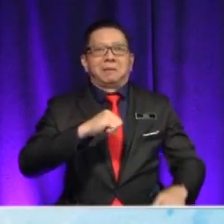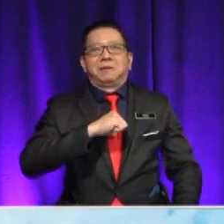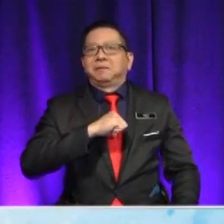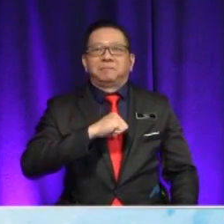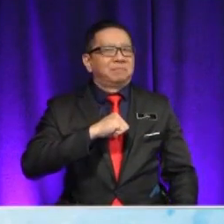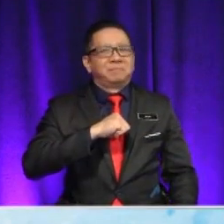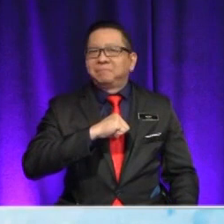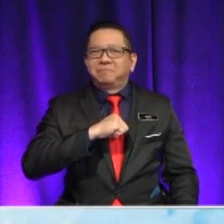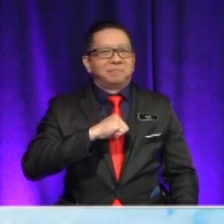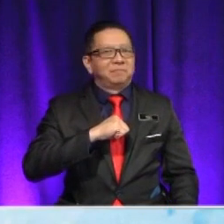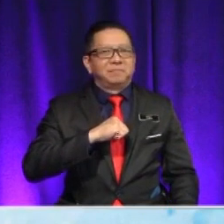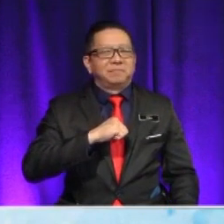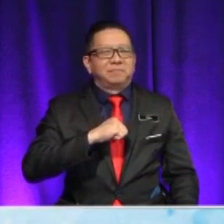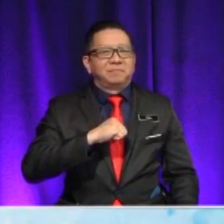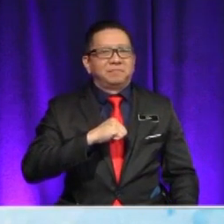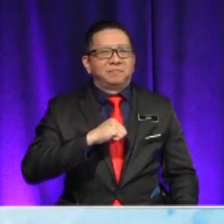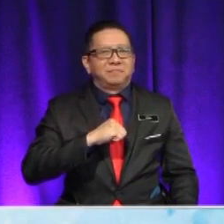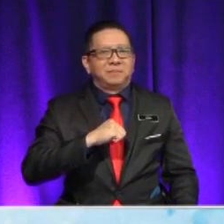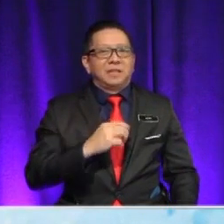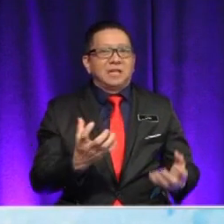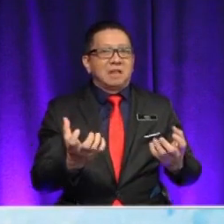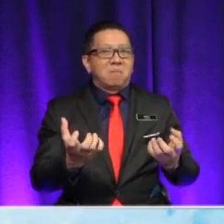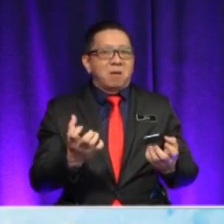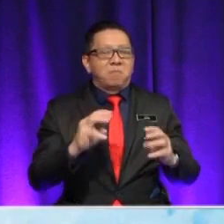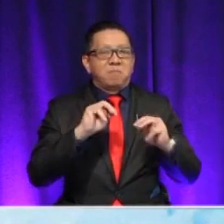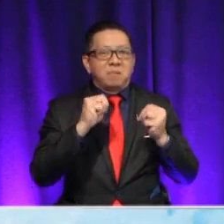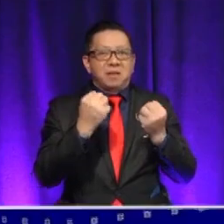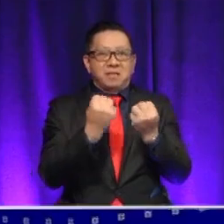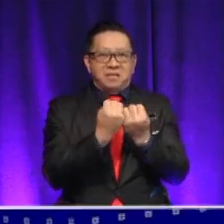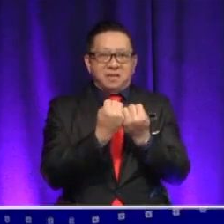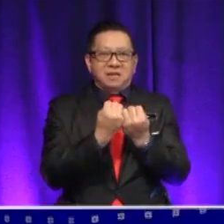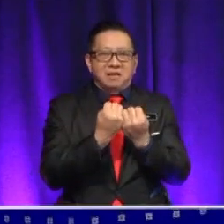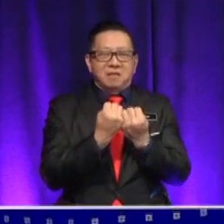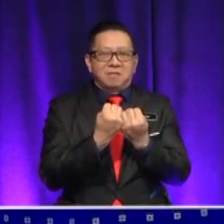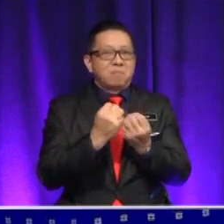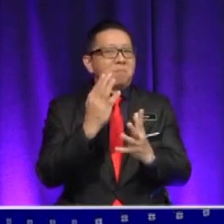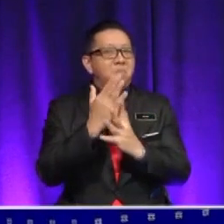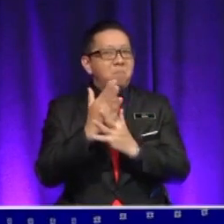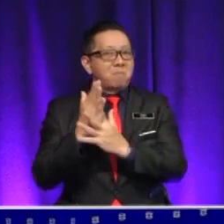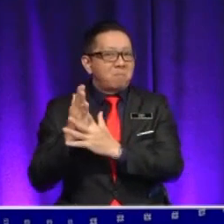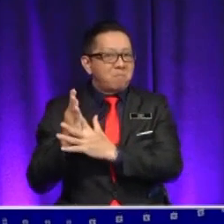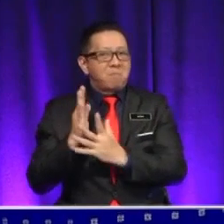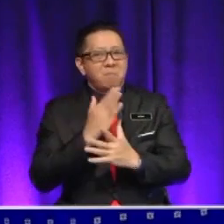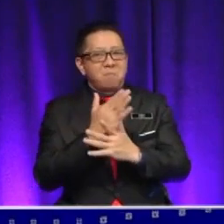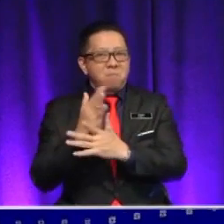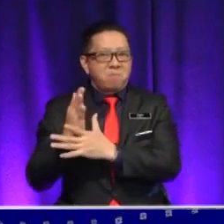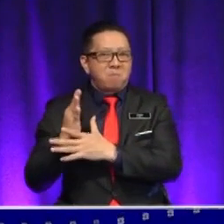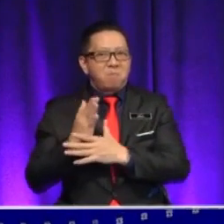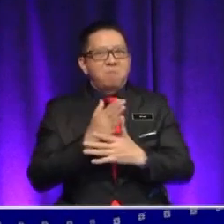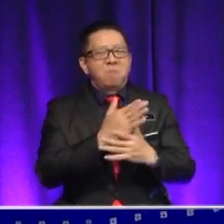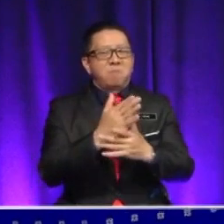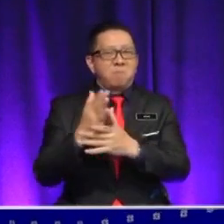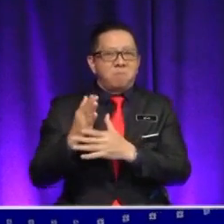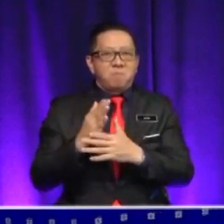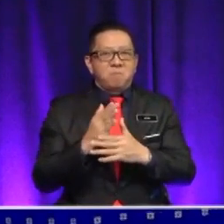sendiri. Kita tak nak Mira masyarakat yang pentingkan diri sendiri ni bukan peranan rukun negara. Rukun negara sentiasa mengajak kita untuk